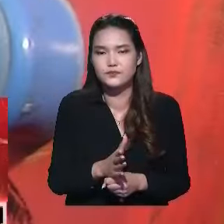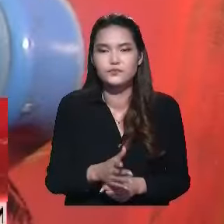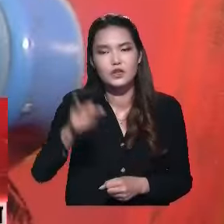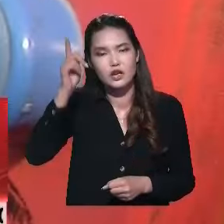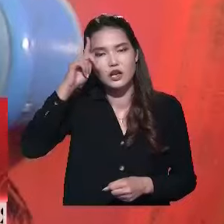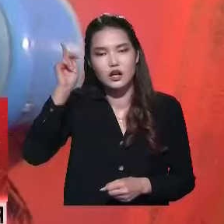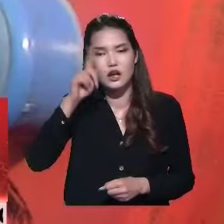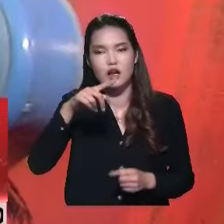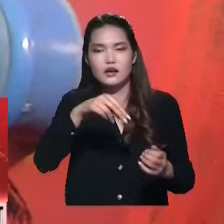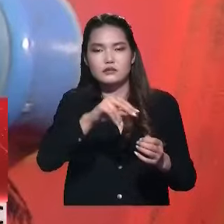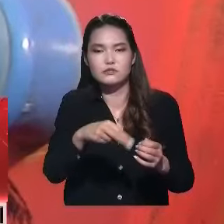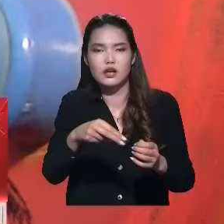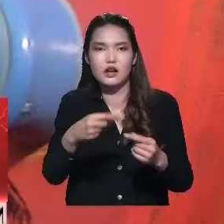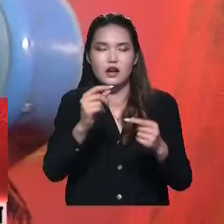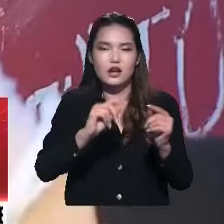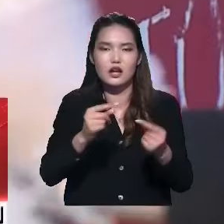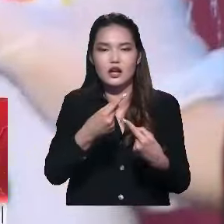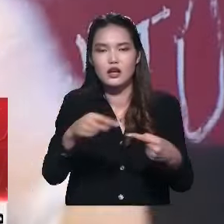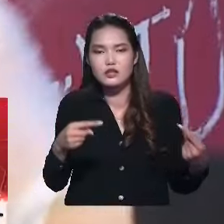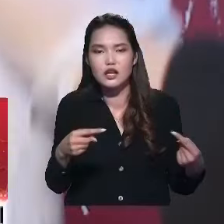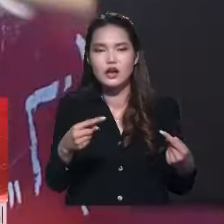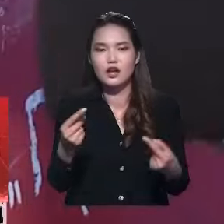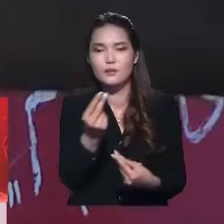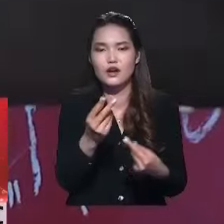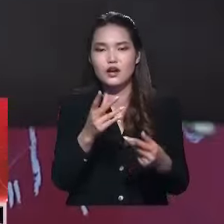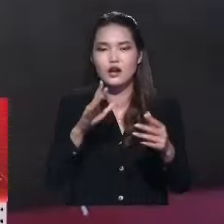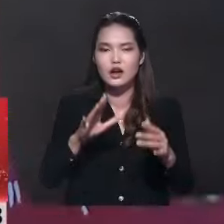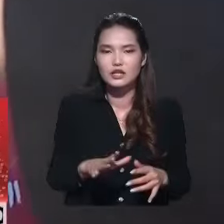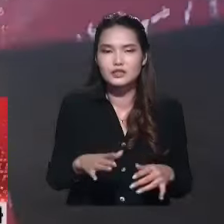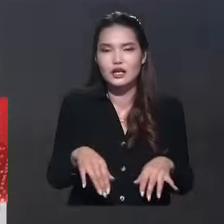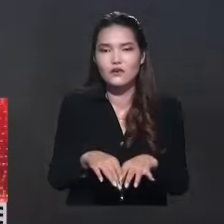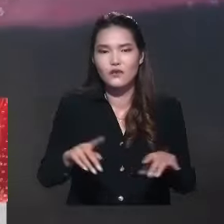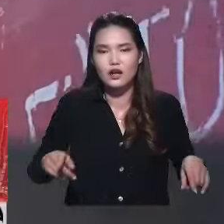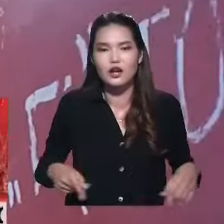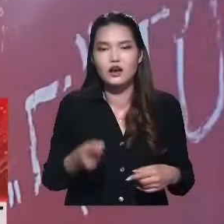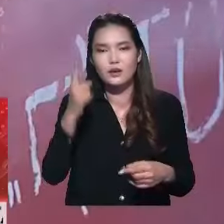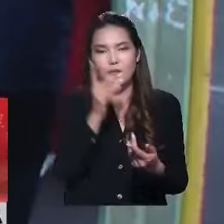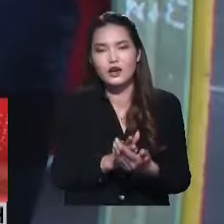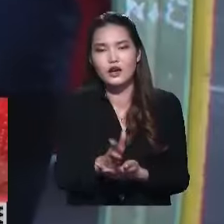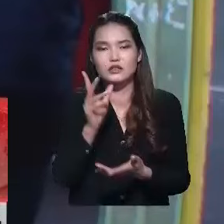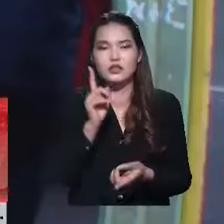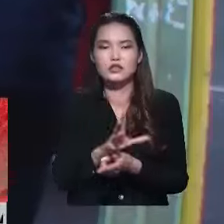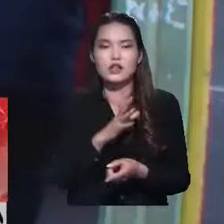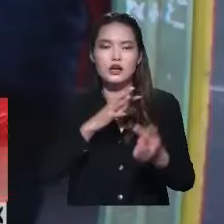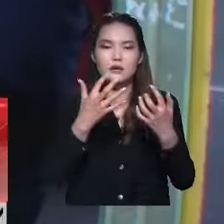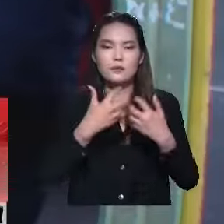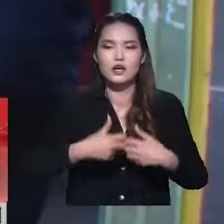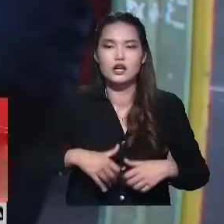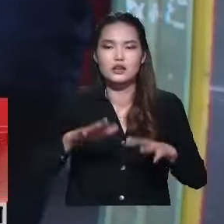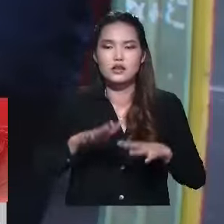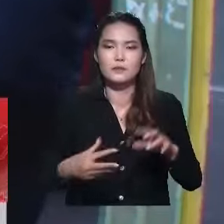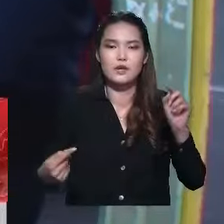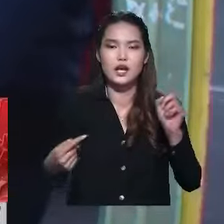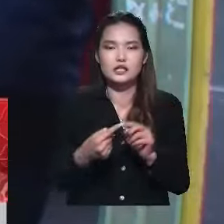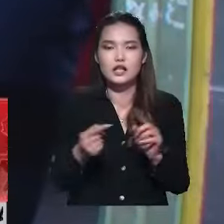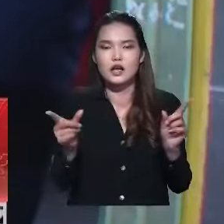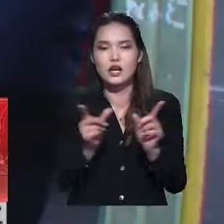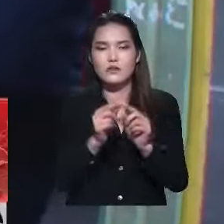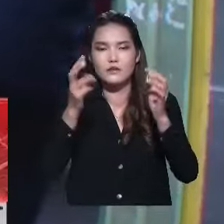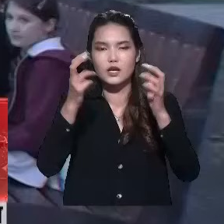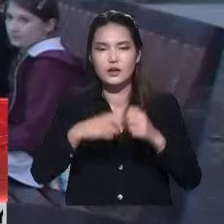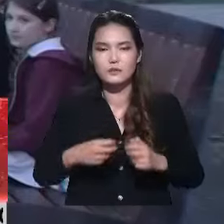такие акции волонтеры проводят на постоянной основе. В управлении по вопросам молодежной политики считают, что общество должно сплотиться и совместными усилиями